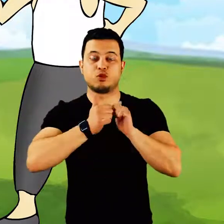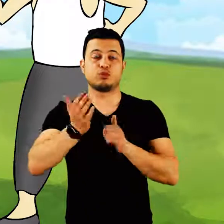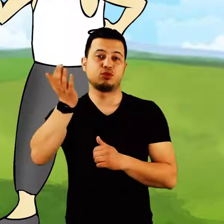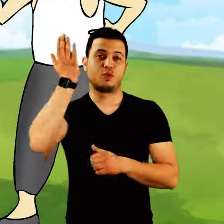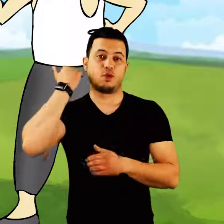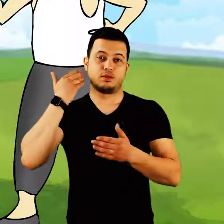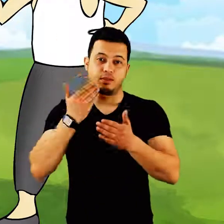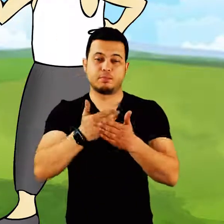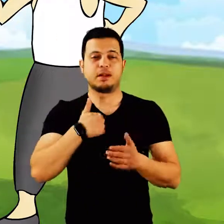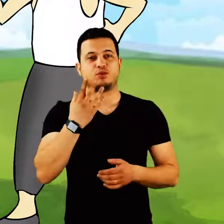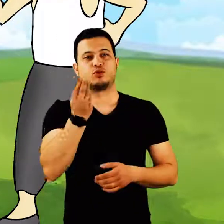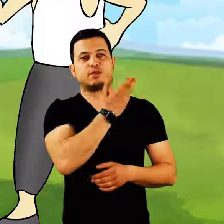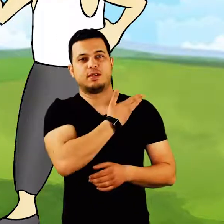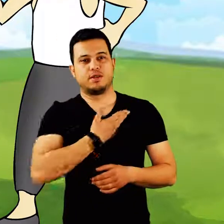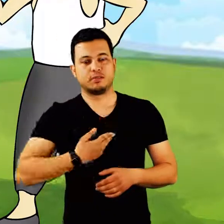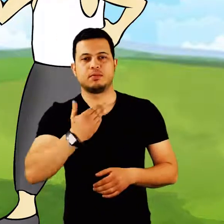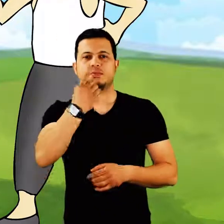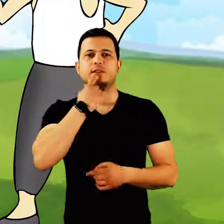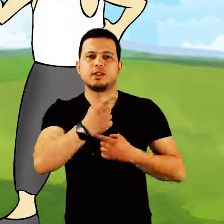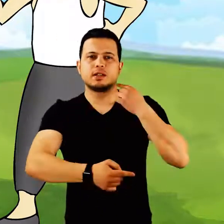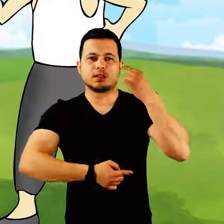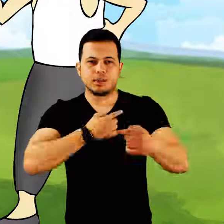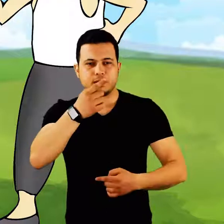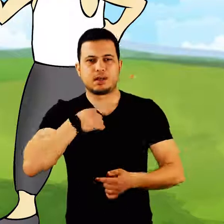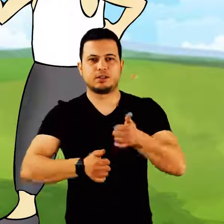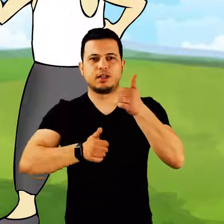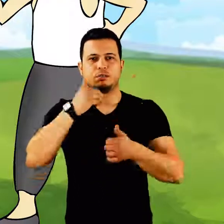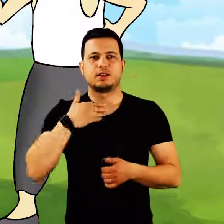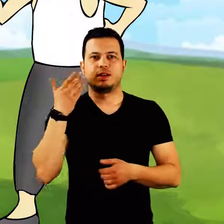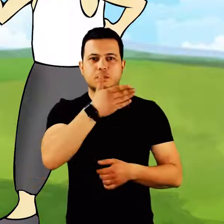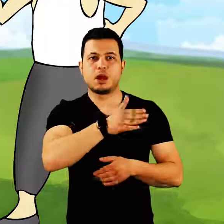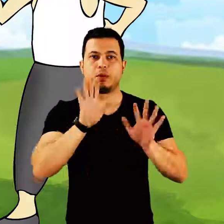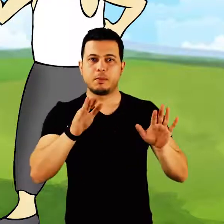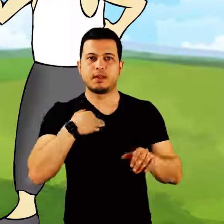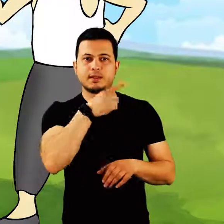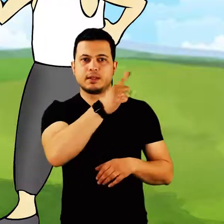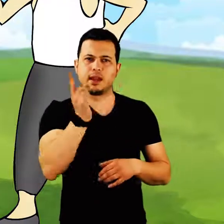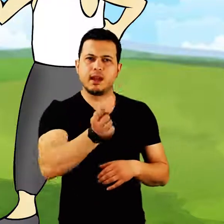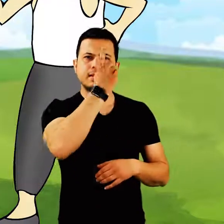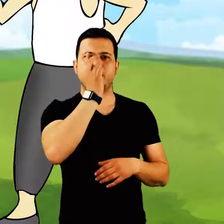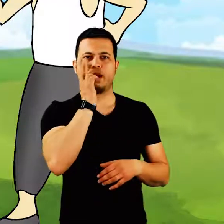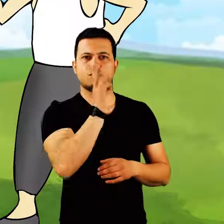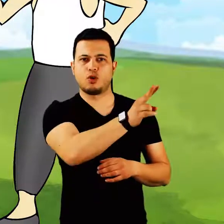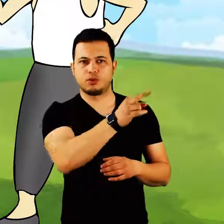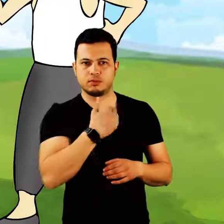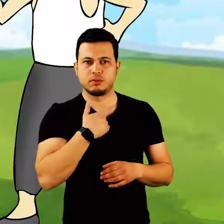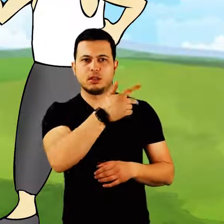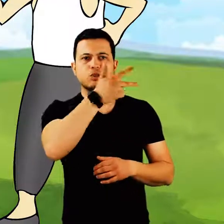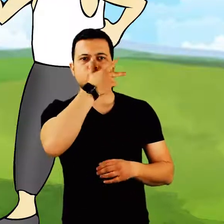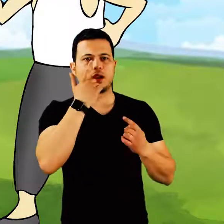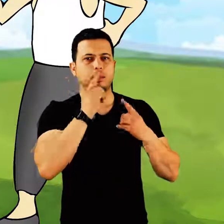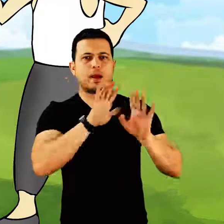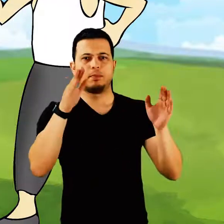severim. Her yıl yarışlara katılırım. Ama seni ilk defa görüyorum. Kusura bakmayın. Size